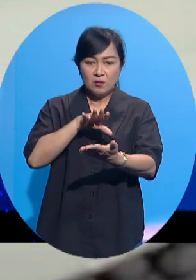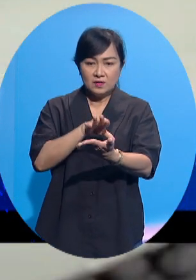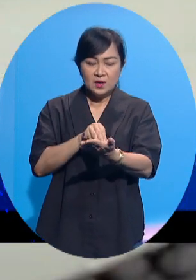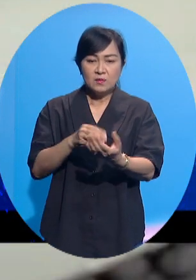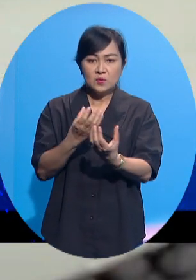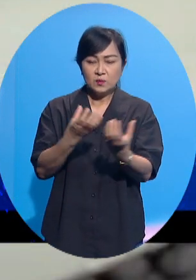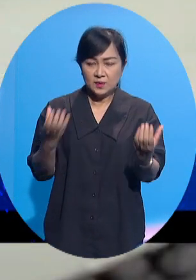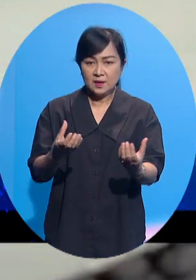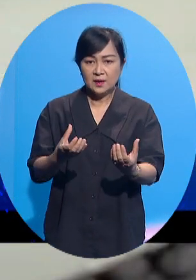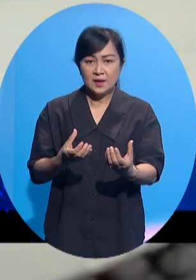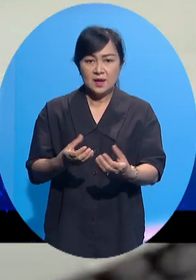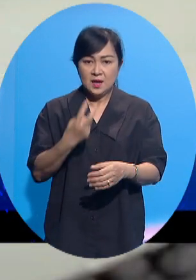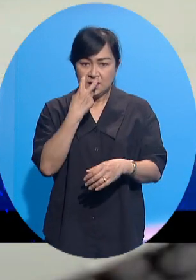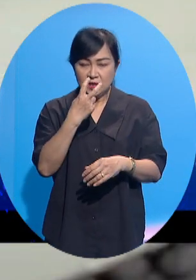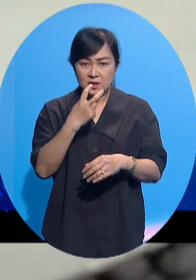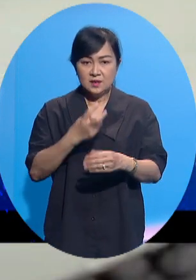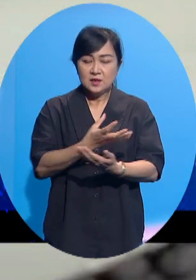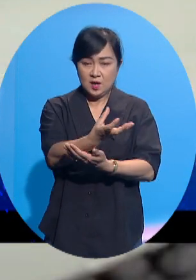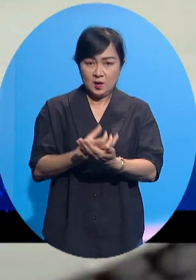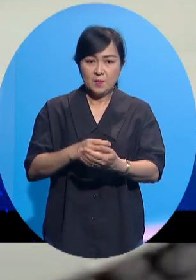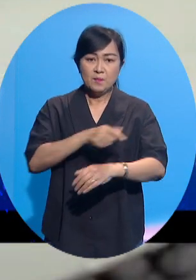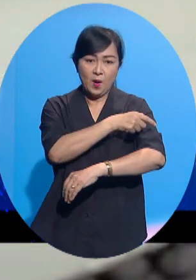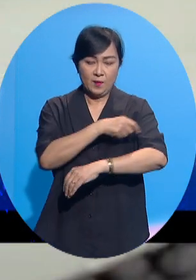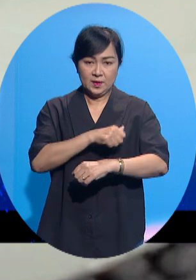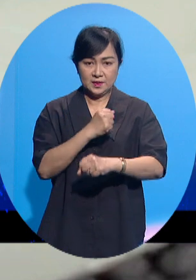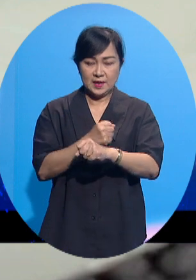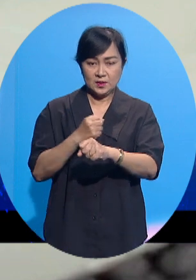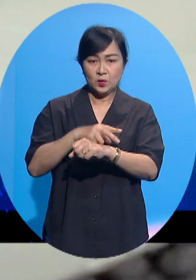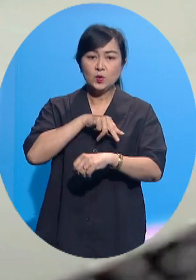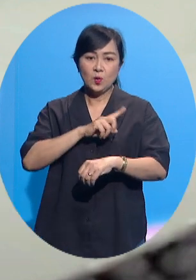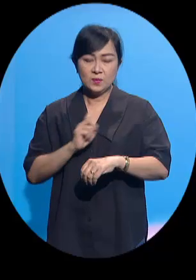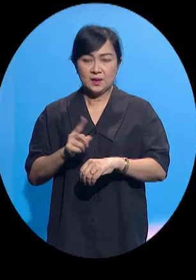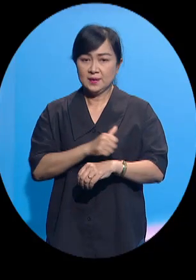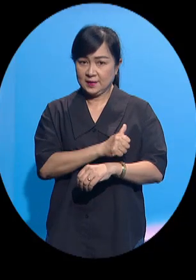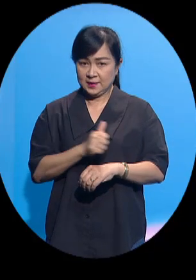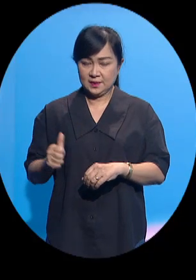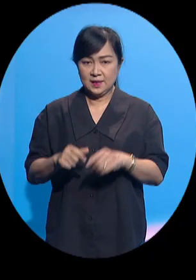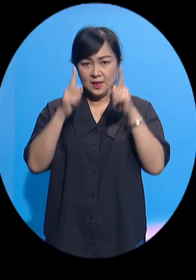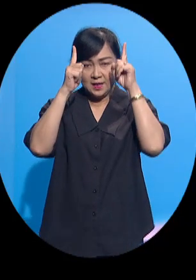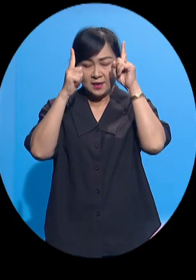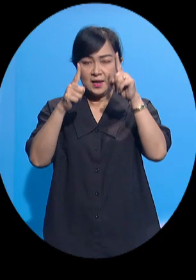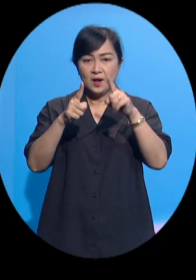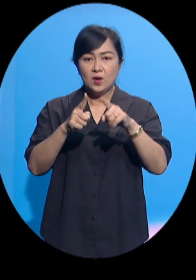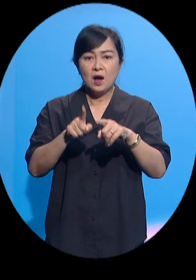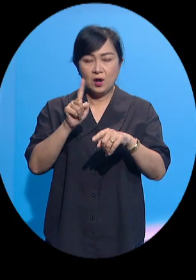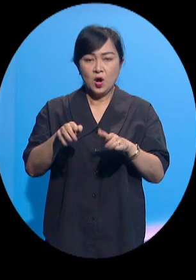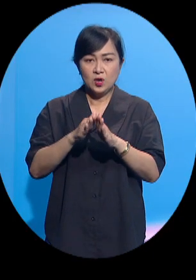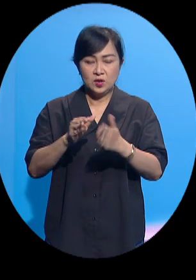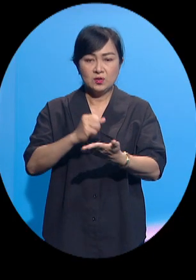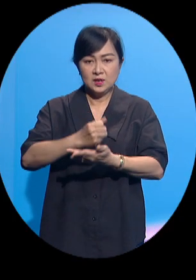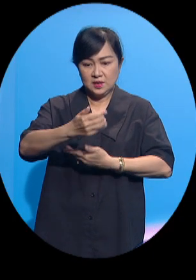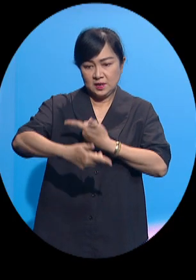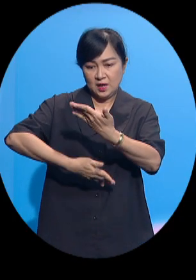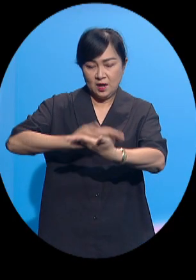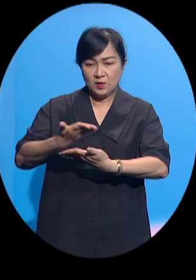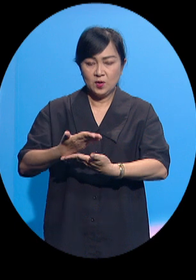trong nông sản nên với trách nhiệm của nhà nhập khẩu để bảo vệ người sản xuất là bà con nông dân và người tiêu dùng lãnh đạo Vinacam đã có rất nhiều thư trao đổi và